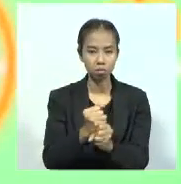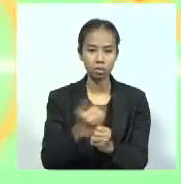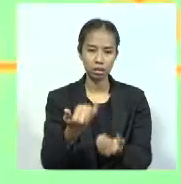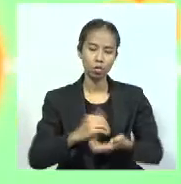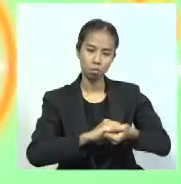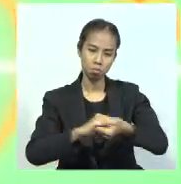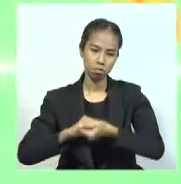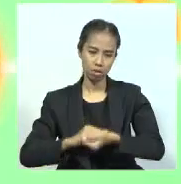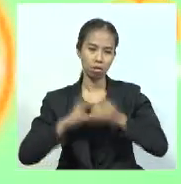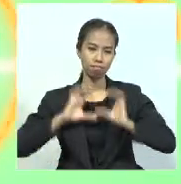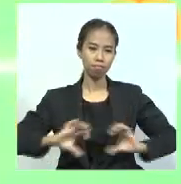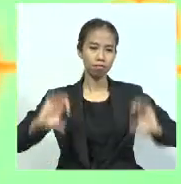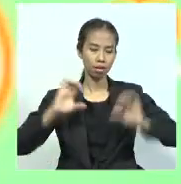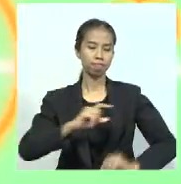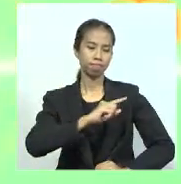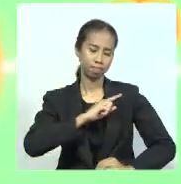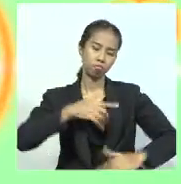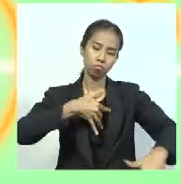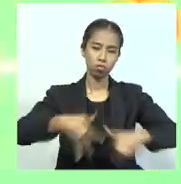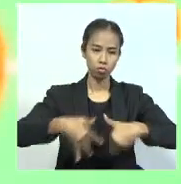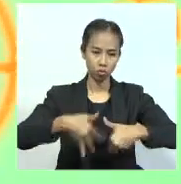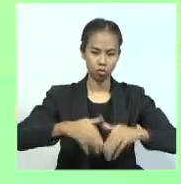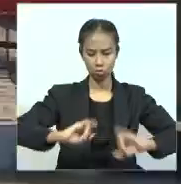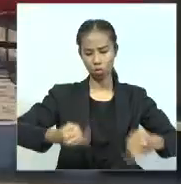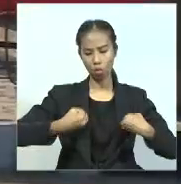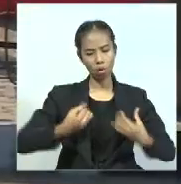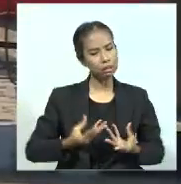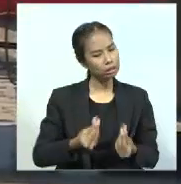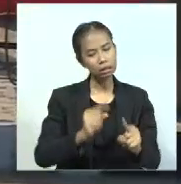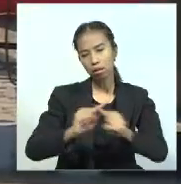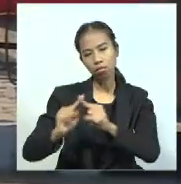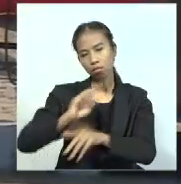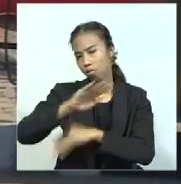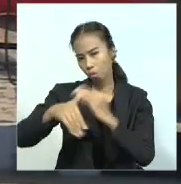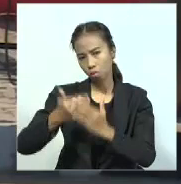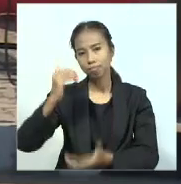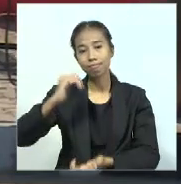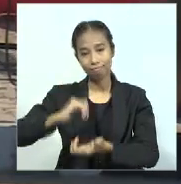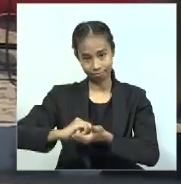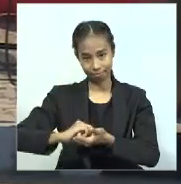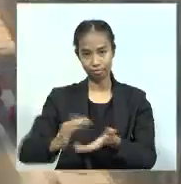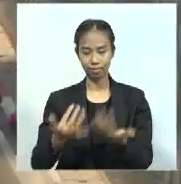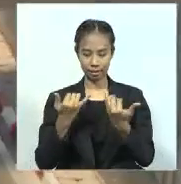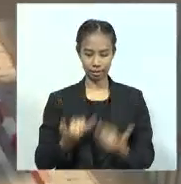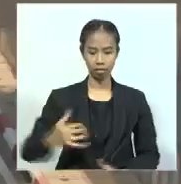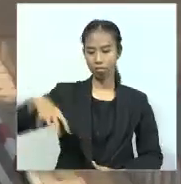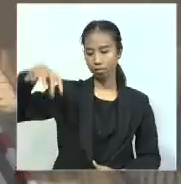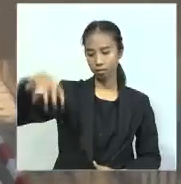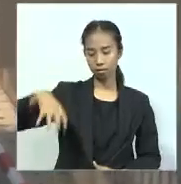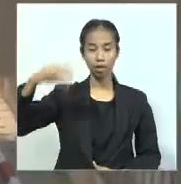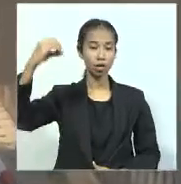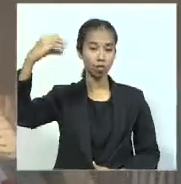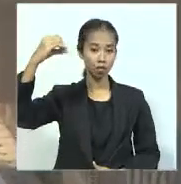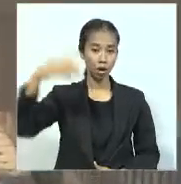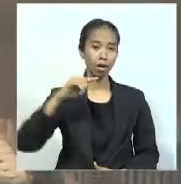ดยทั้งภาครัฐภาคเอกชนภาคประชาชนที่เป็นเจ้าของที่ดินต่างๆทั้งหมด ทั้งนี้การไฟฟ้าขนส่งมวลชนแห่งประเทศไทยได้รับมอบ